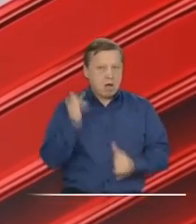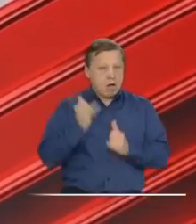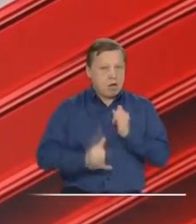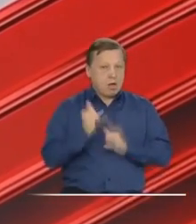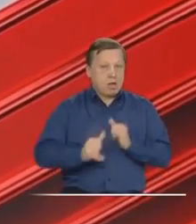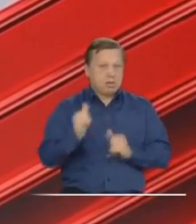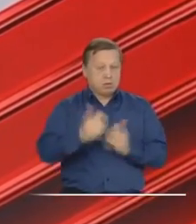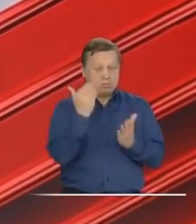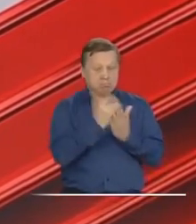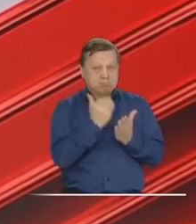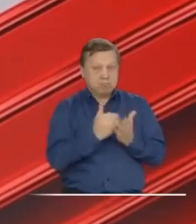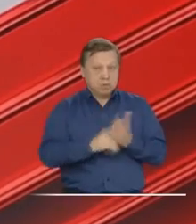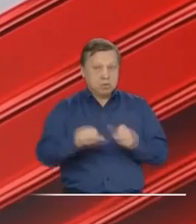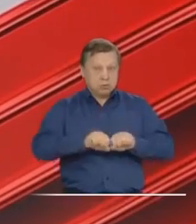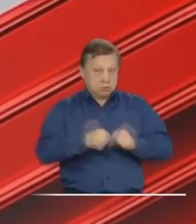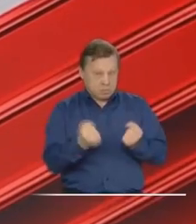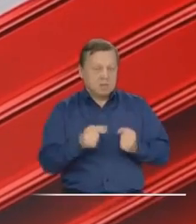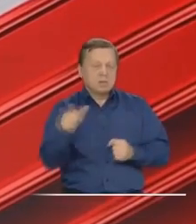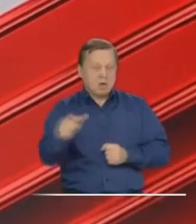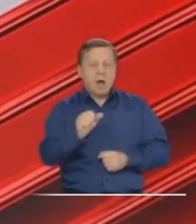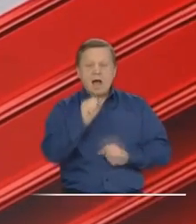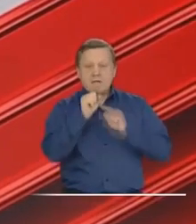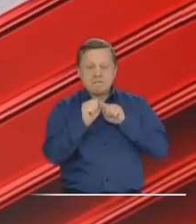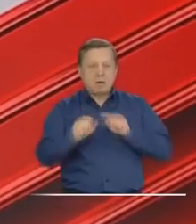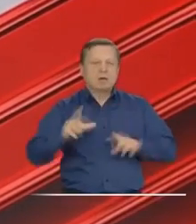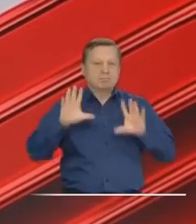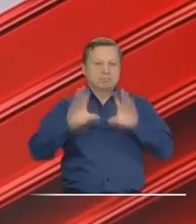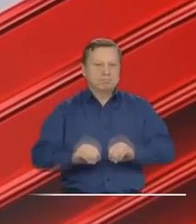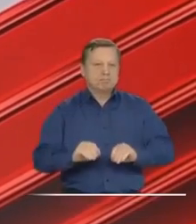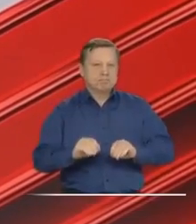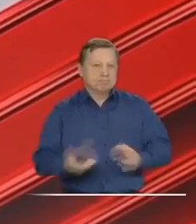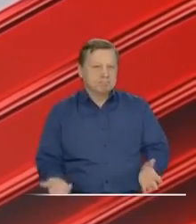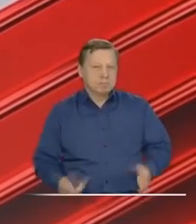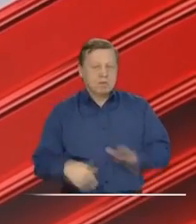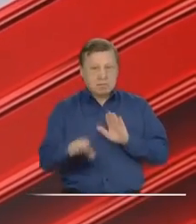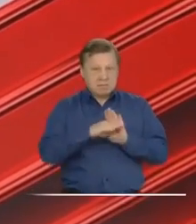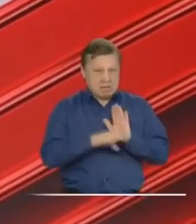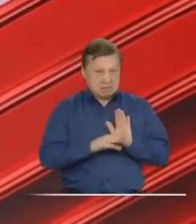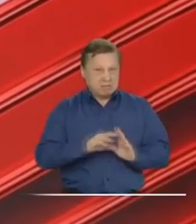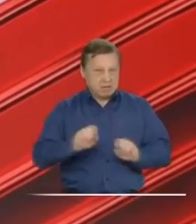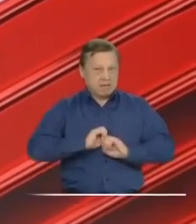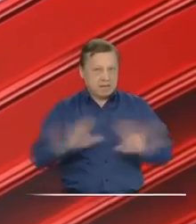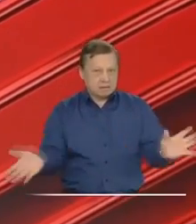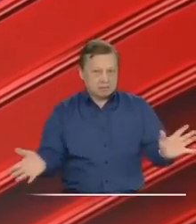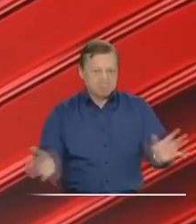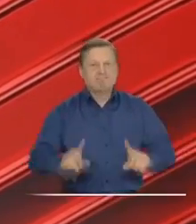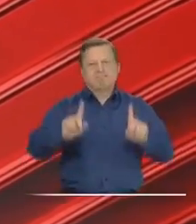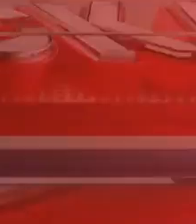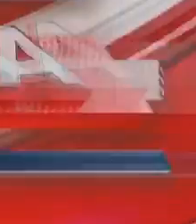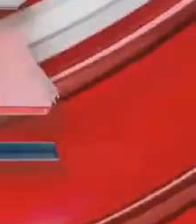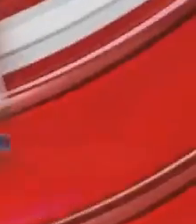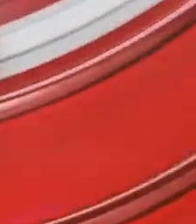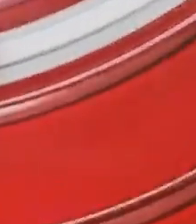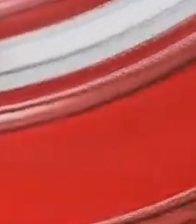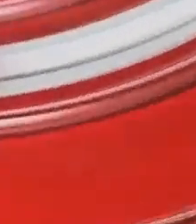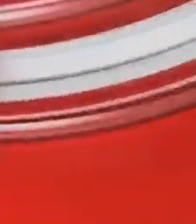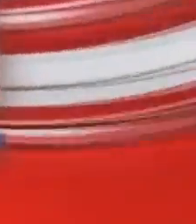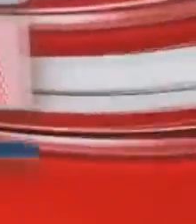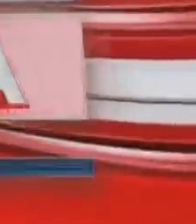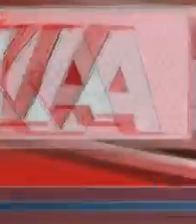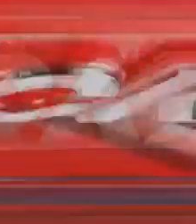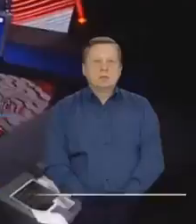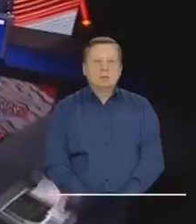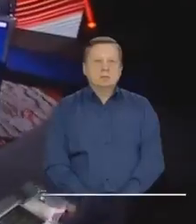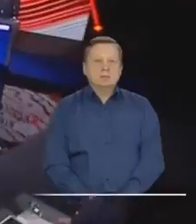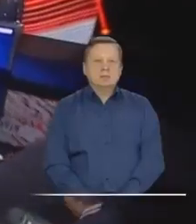prawo jego mikrofon może zostać wyłączony mam nadzieję że zasady debaty są jasne a zatem zaczynajmy jeśli chodzi o zasadę